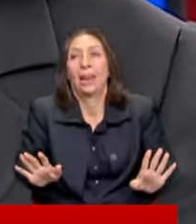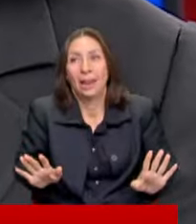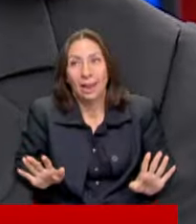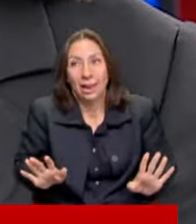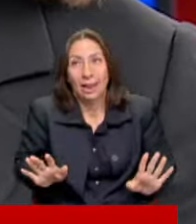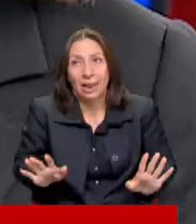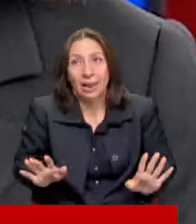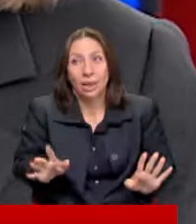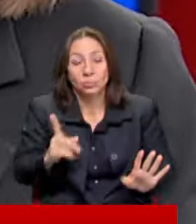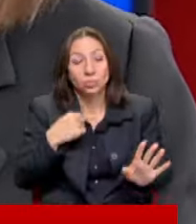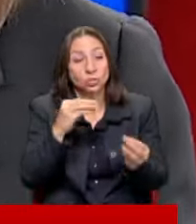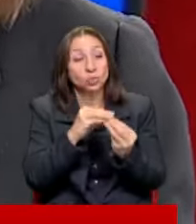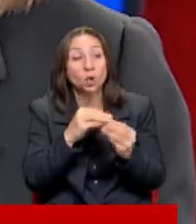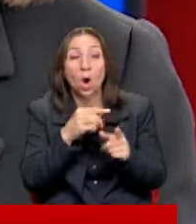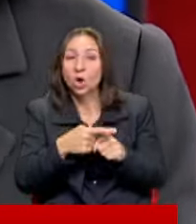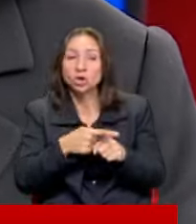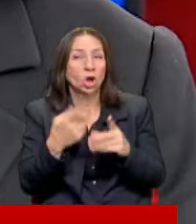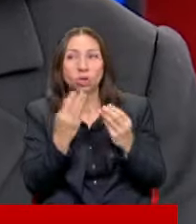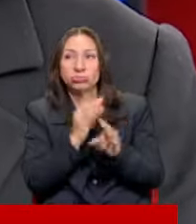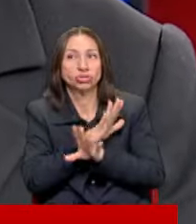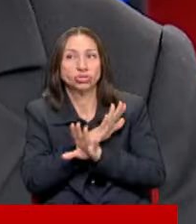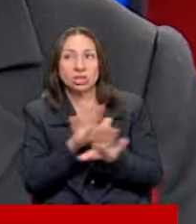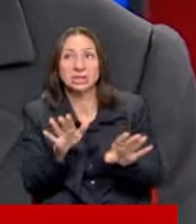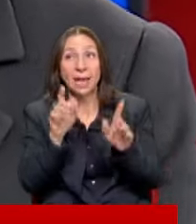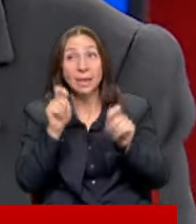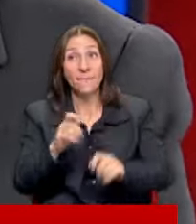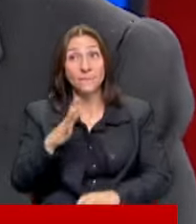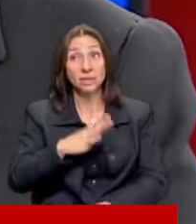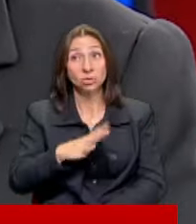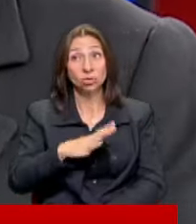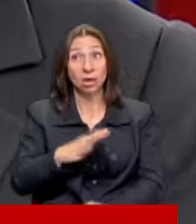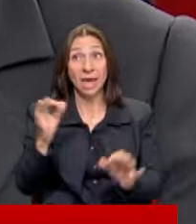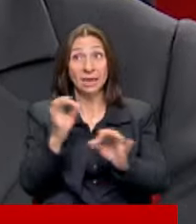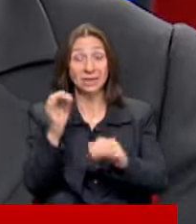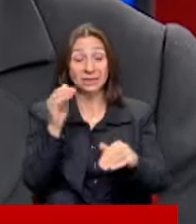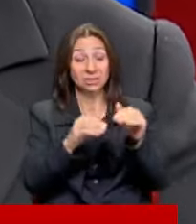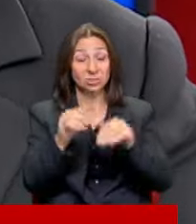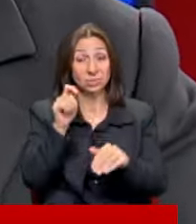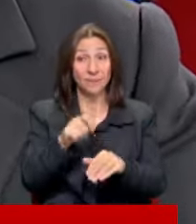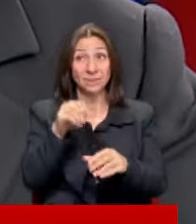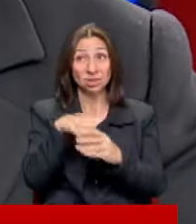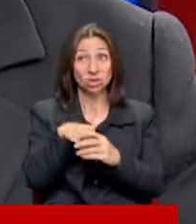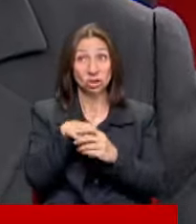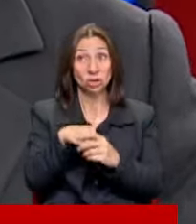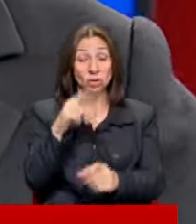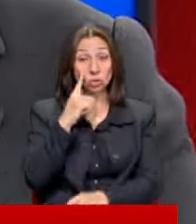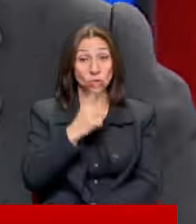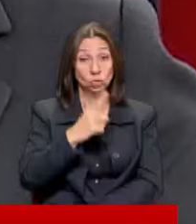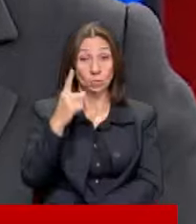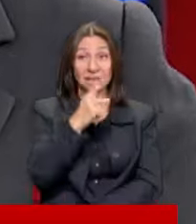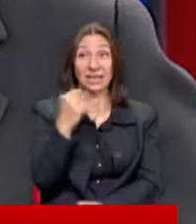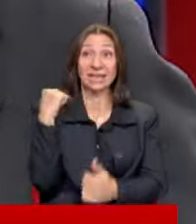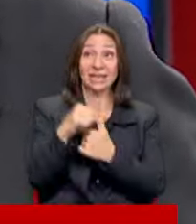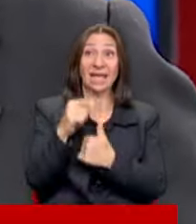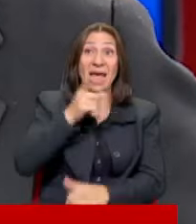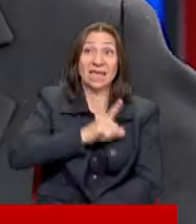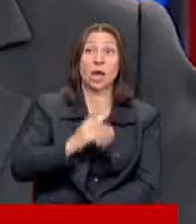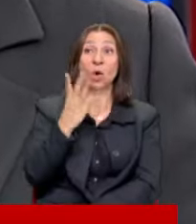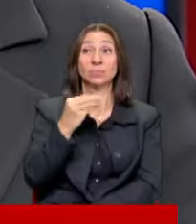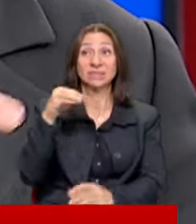eee suça ortak olmayacağız yapmak istiyorlarsa biliyorsunuz Erken seçim yapabilmesi için cumhurbaşkanının yeniden aday